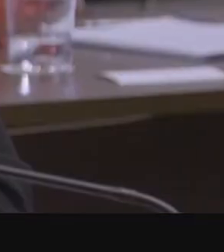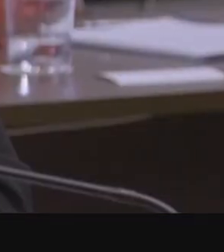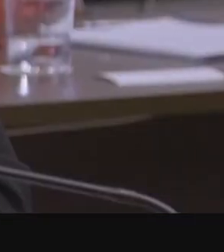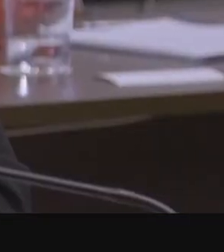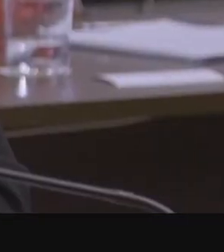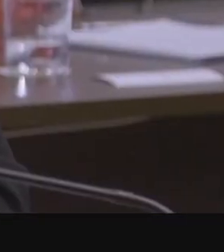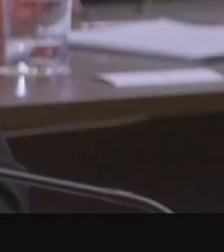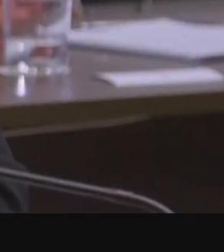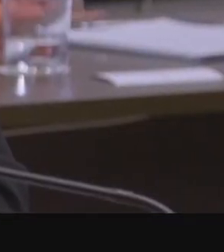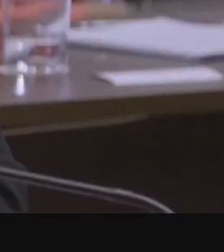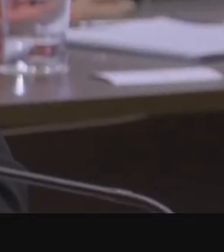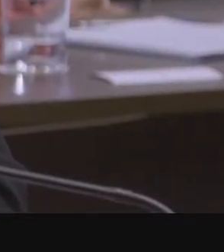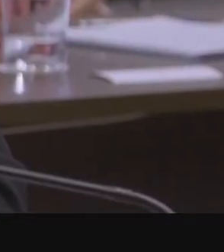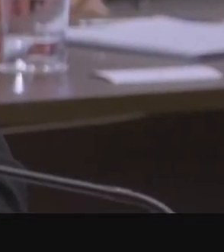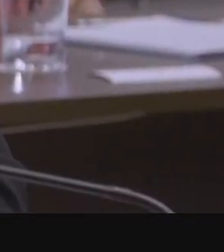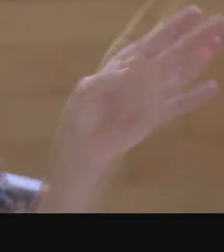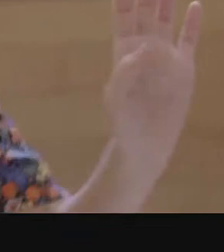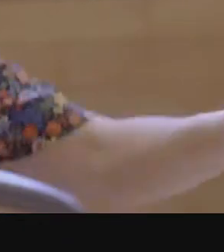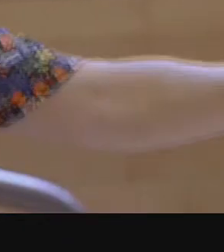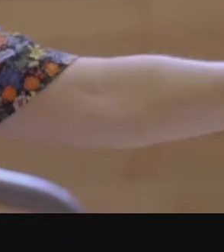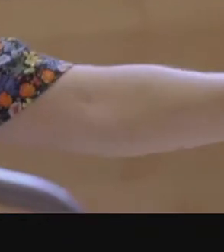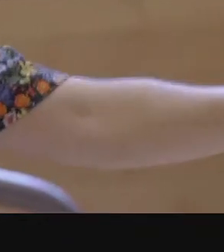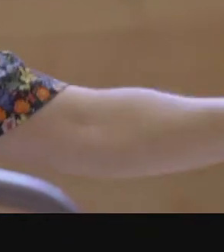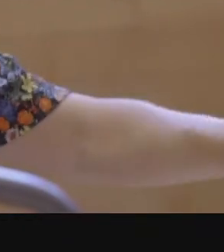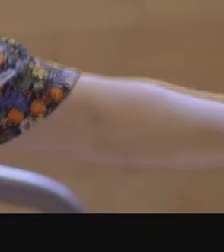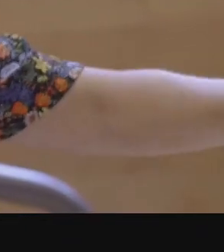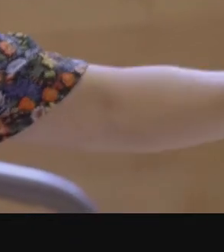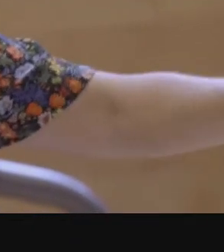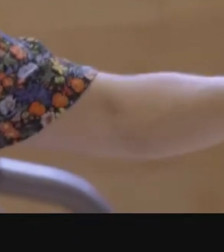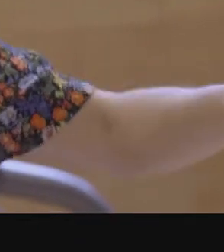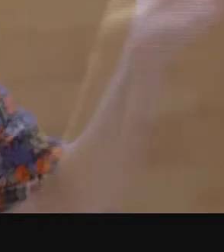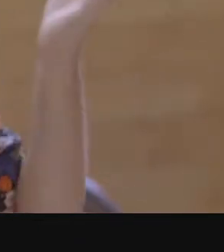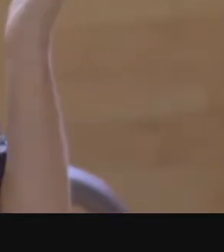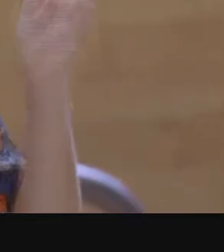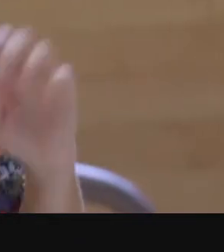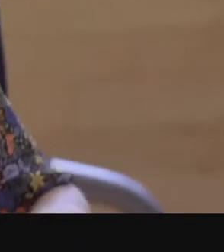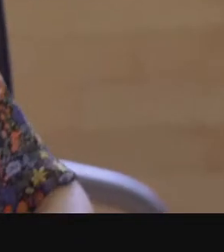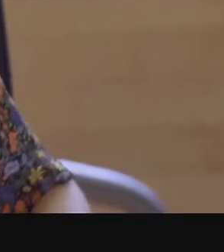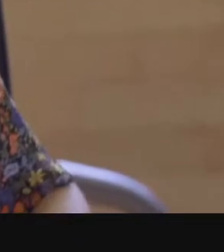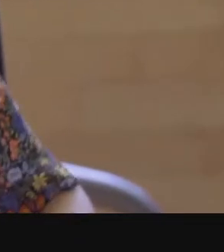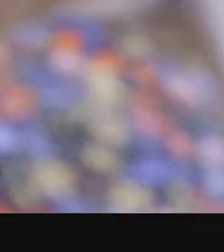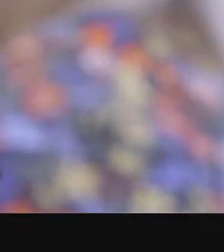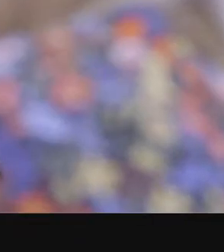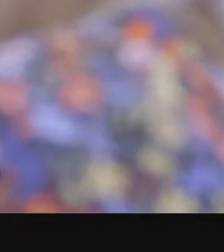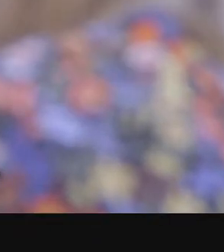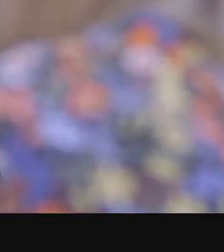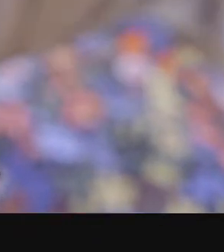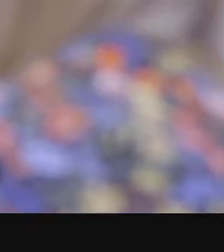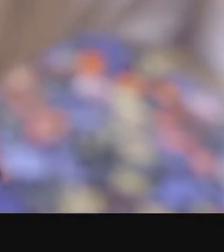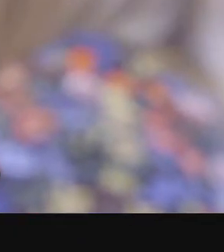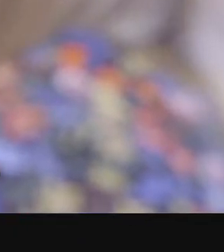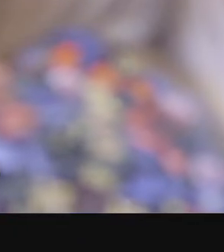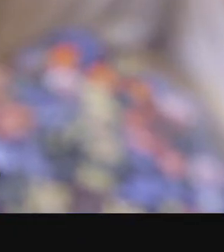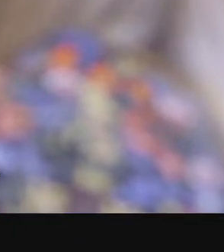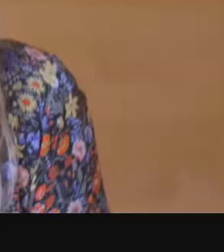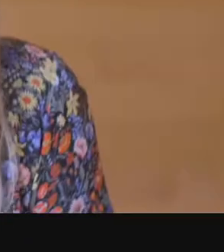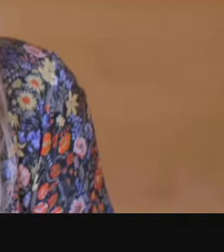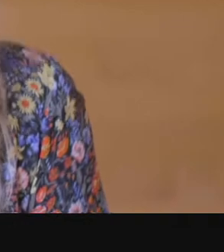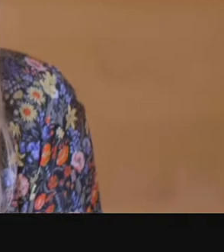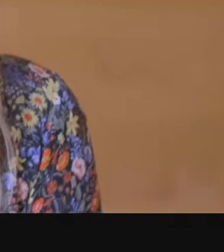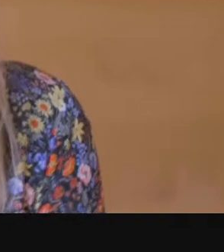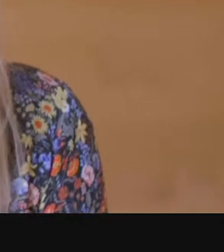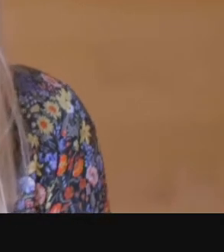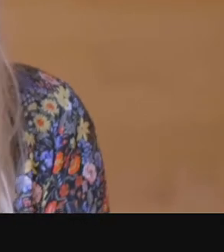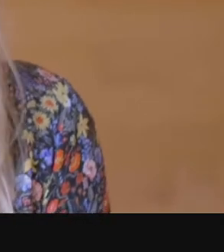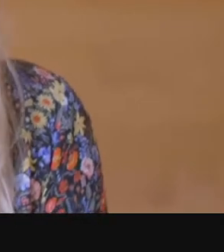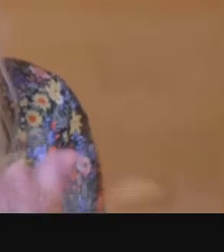Jo intento treballar amb molta sinceritat i parlar a la gent amb molta sinceritat. Segurament a vegades soc excessivament transparent, però no ho